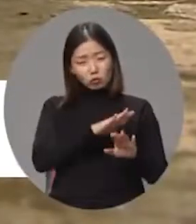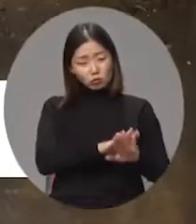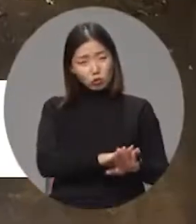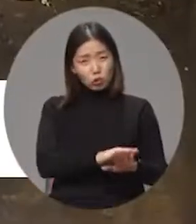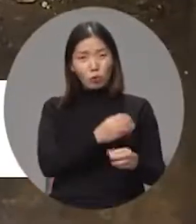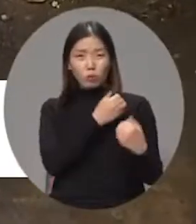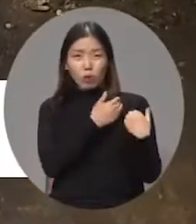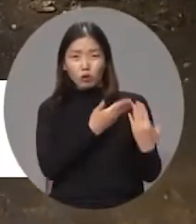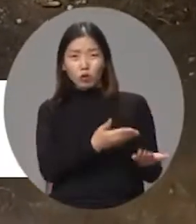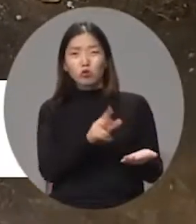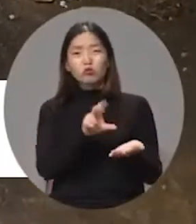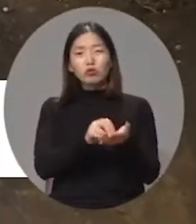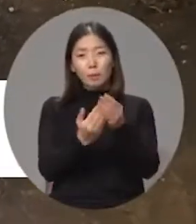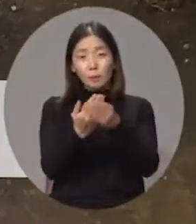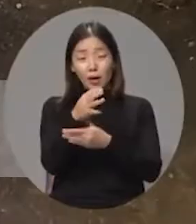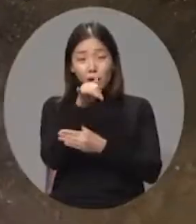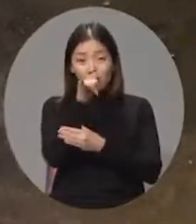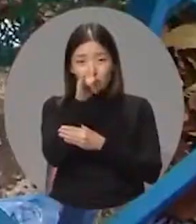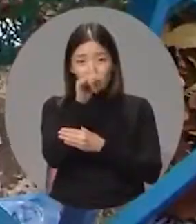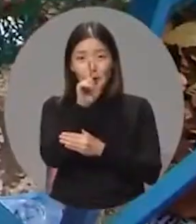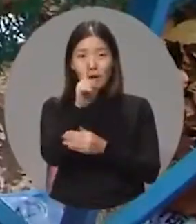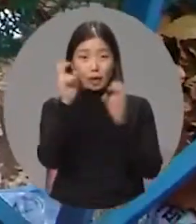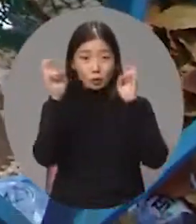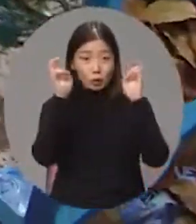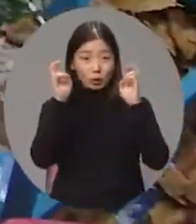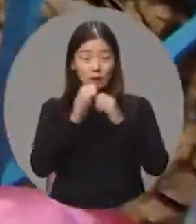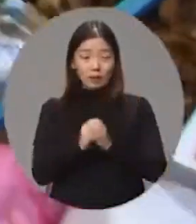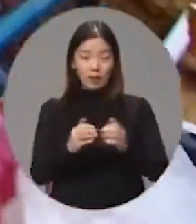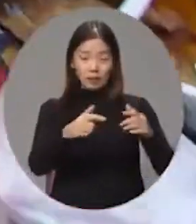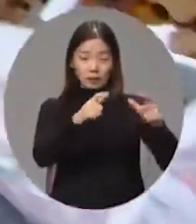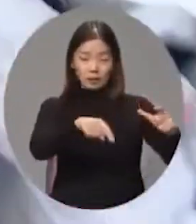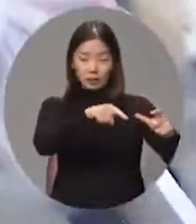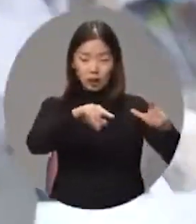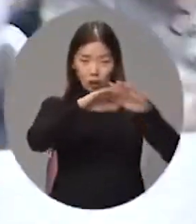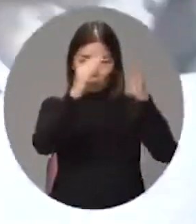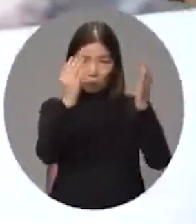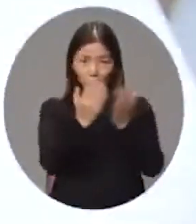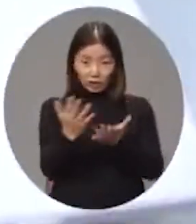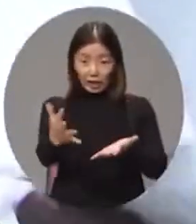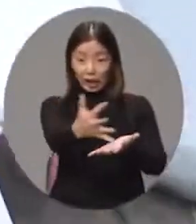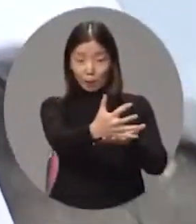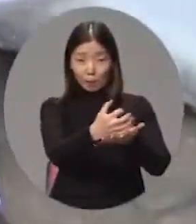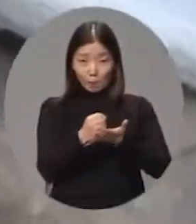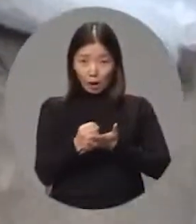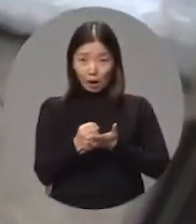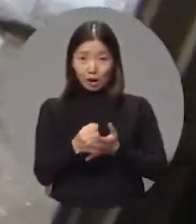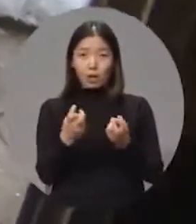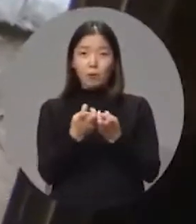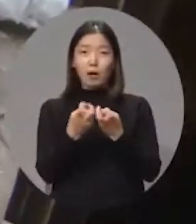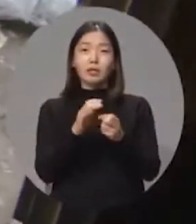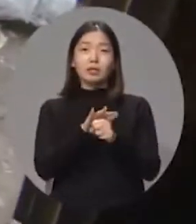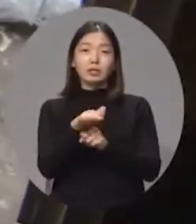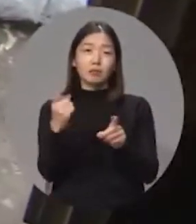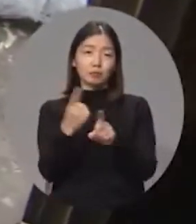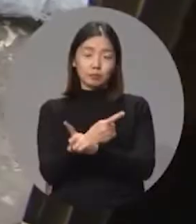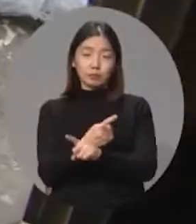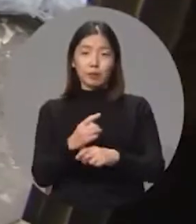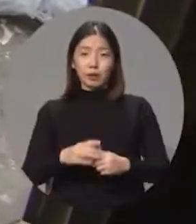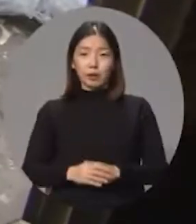방치하는 문제가 있다는 민원이 나오자 한 업체가 권역 내 모든 품목을 수거하도록 제도를 바꾸겠다는